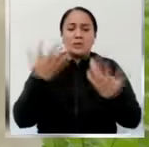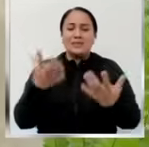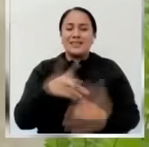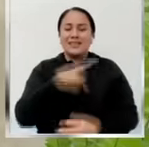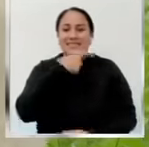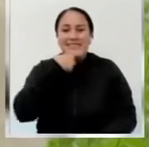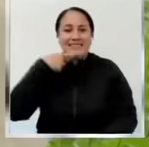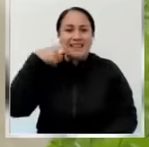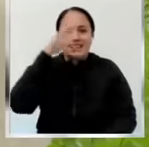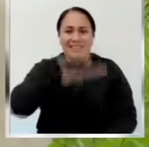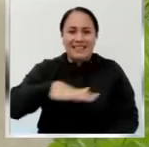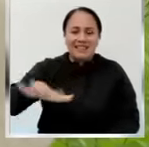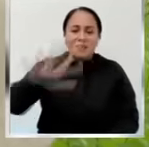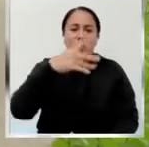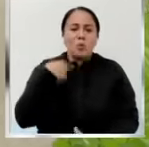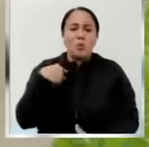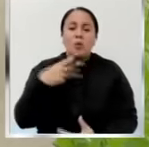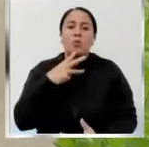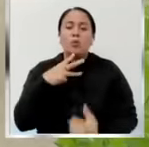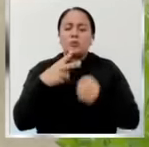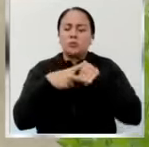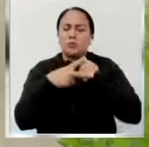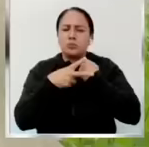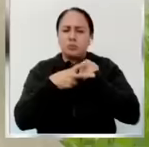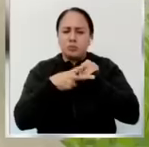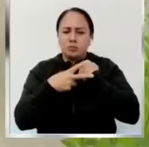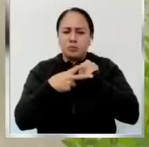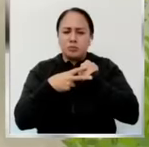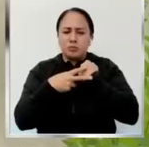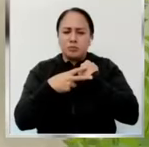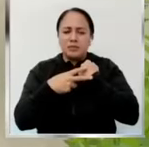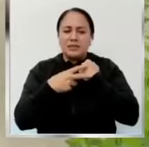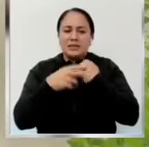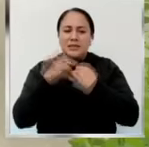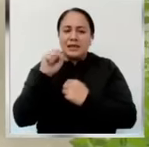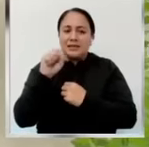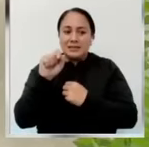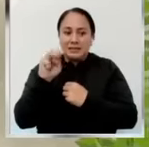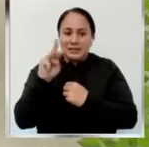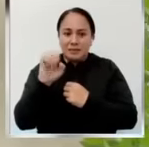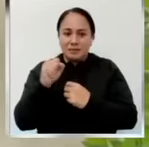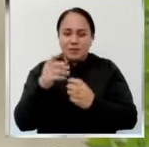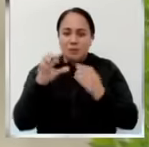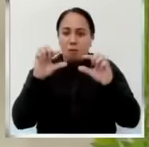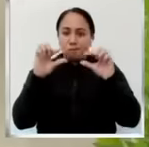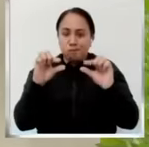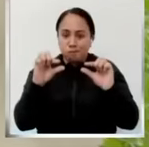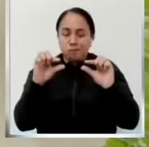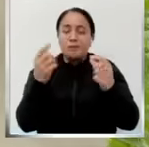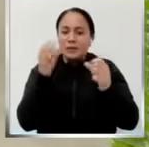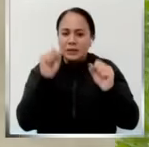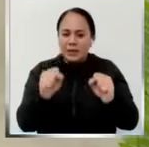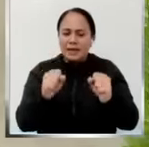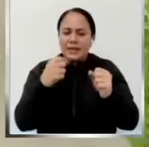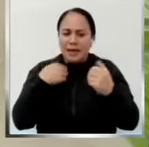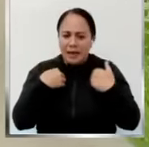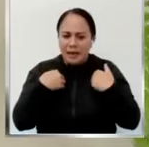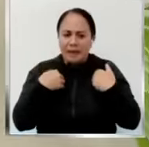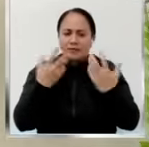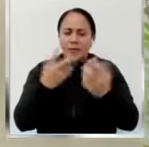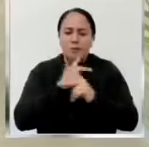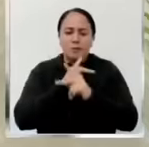nila mag-store o mag-imbak ng tubig sa kanilang mga stem. Makakapal at fleshy kasi ang stem nito at napapalibutan ng isang protective